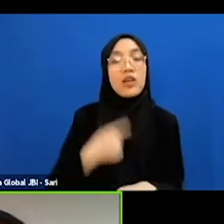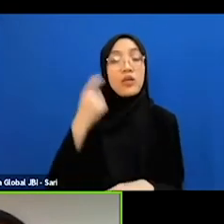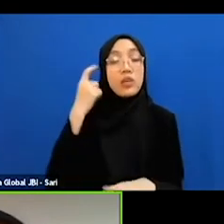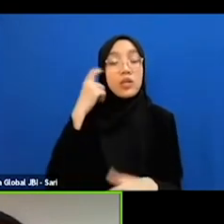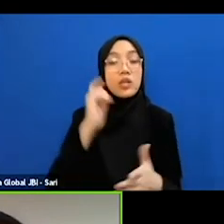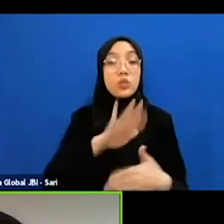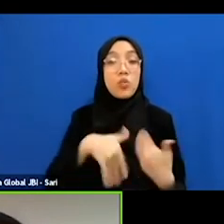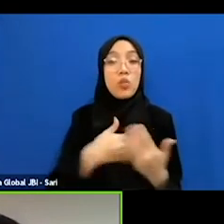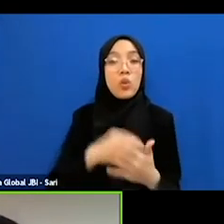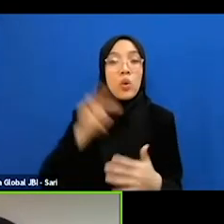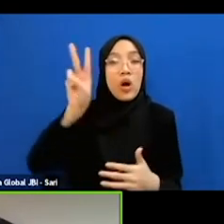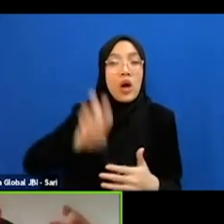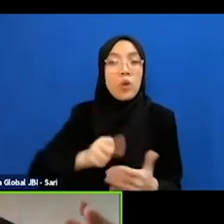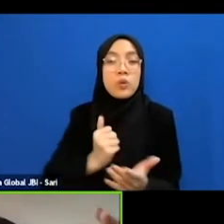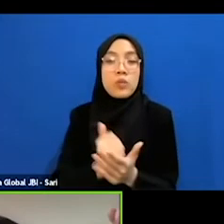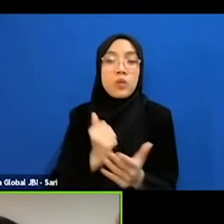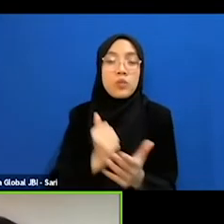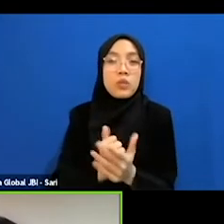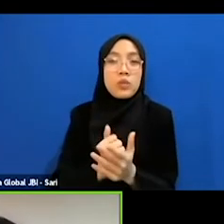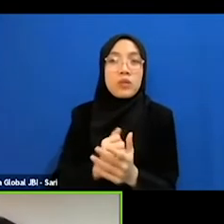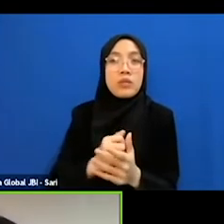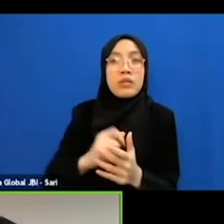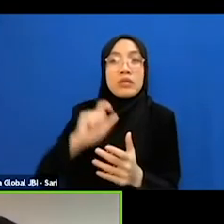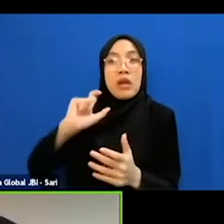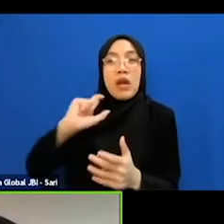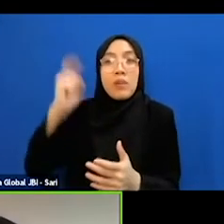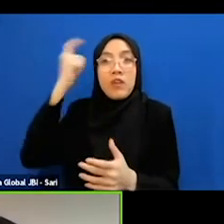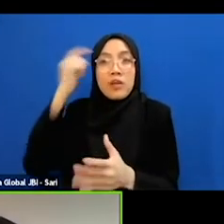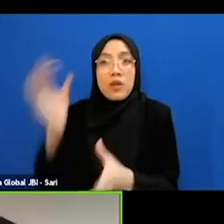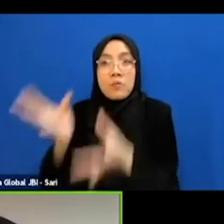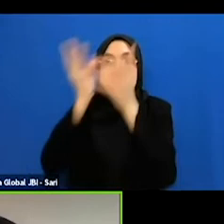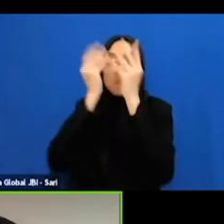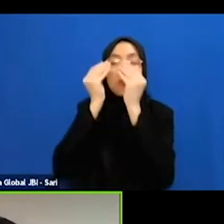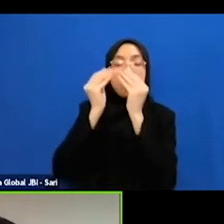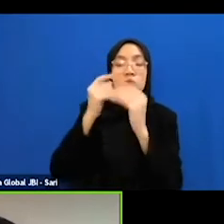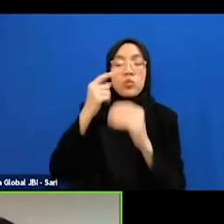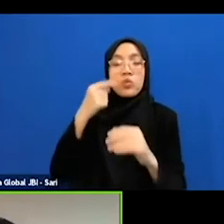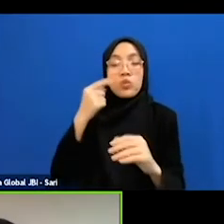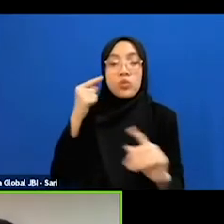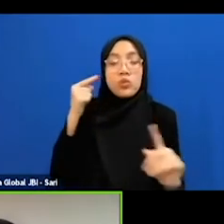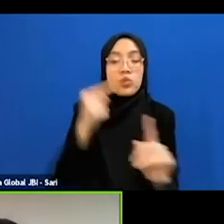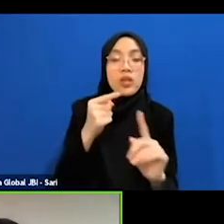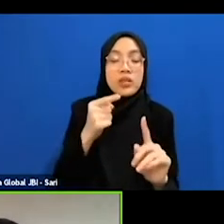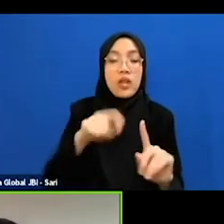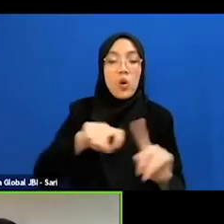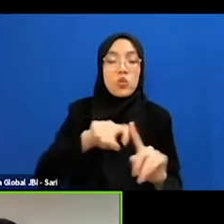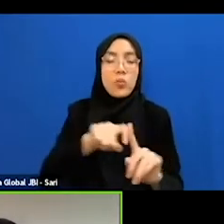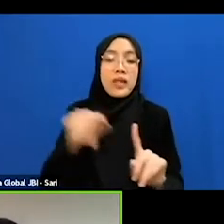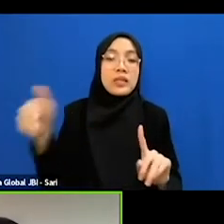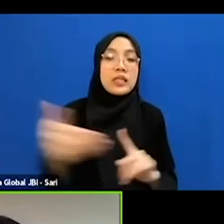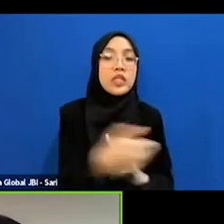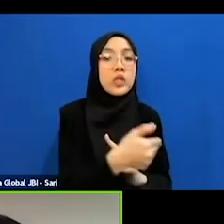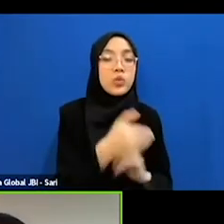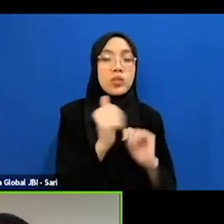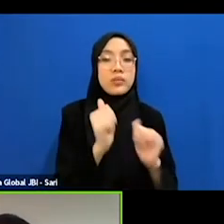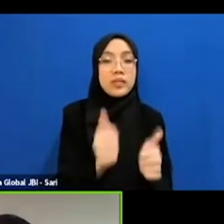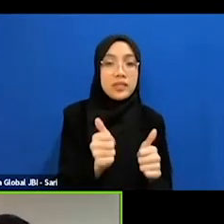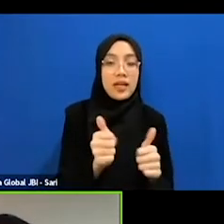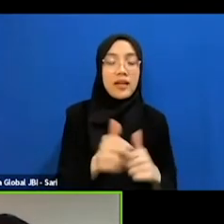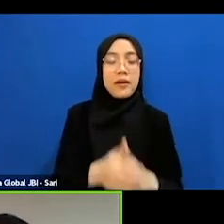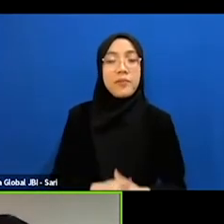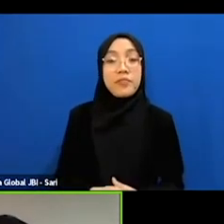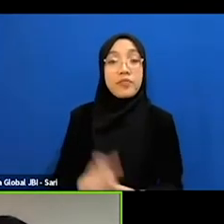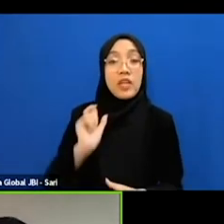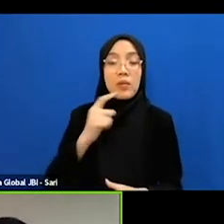harus menjadi frame dari Perlindungan Konsumen kita melihat salah satu perlindungan konsumen adalah